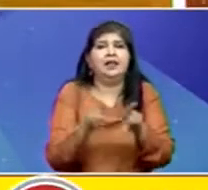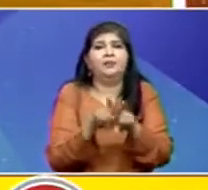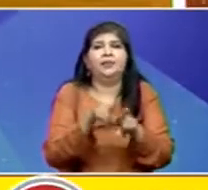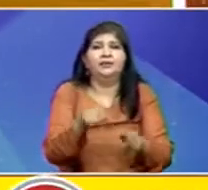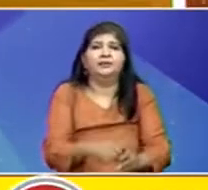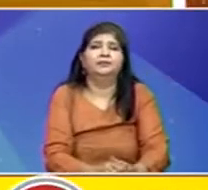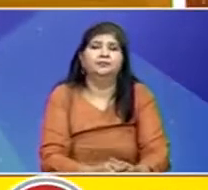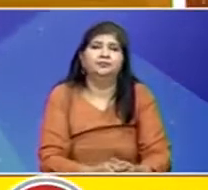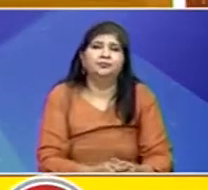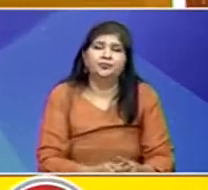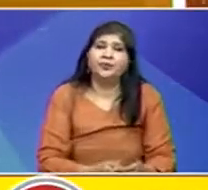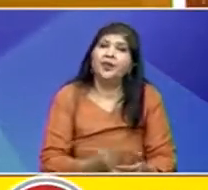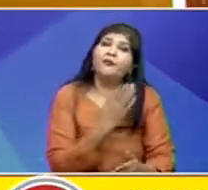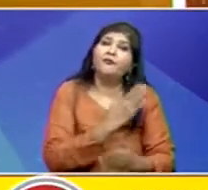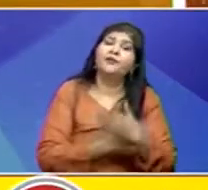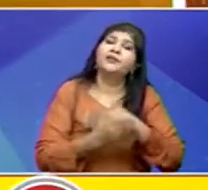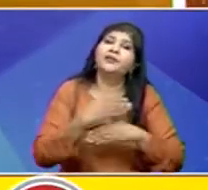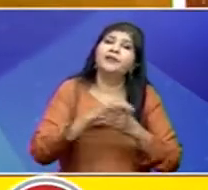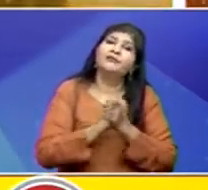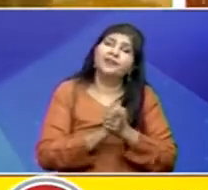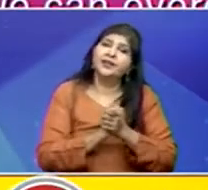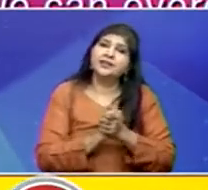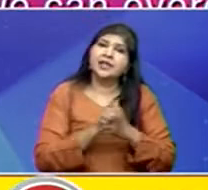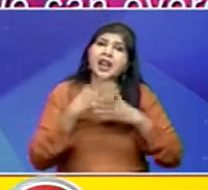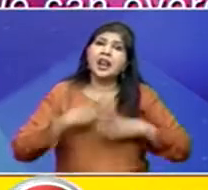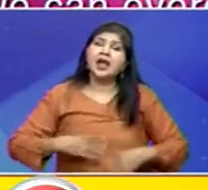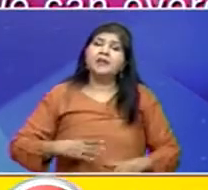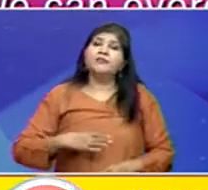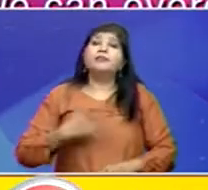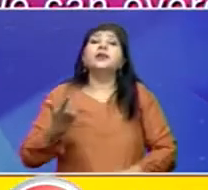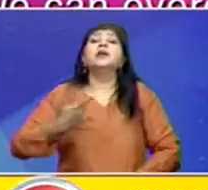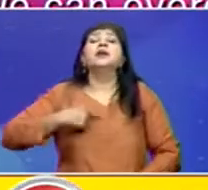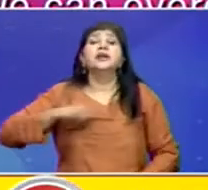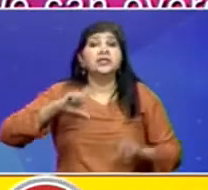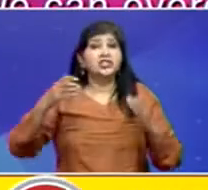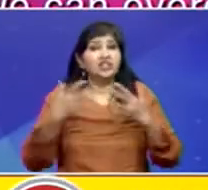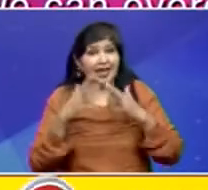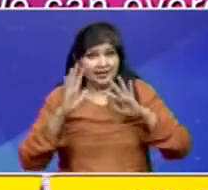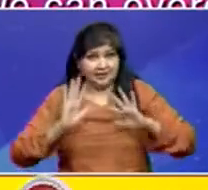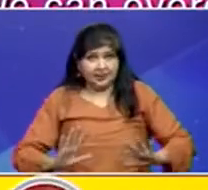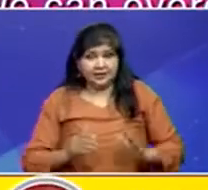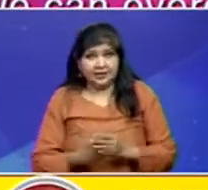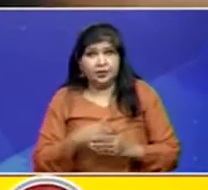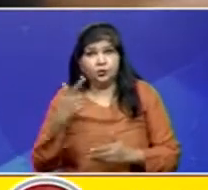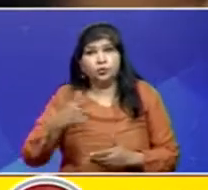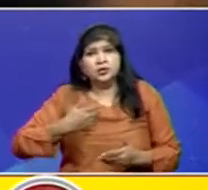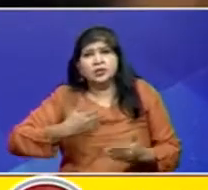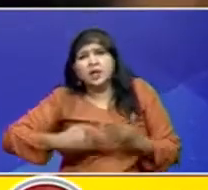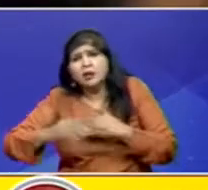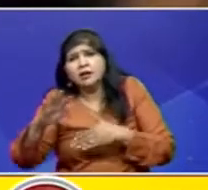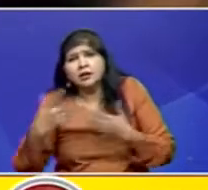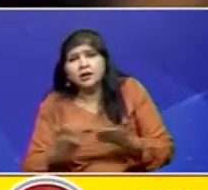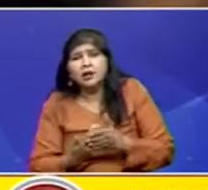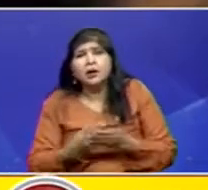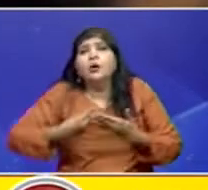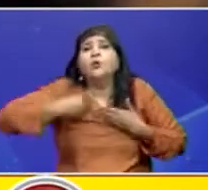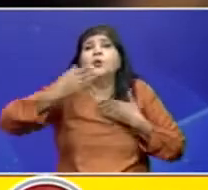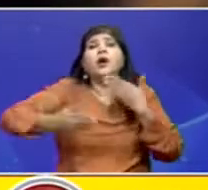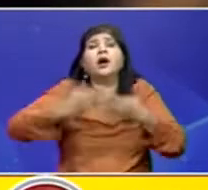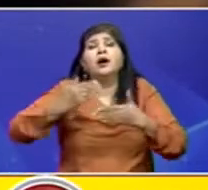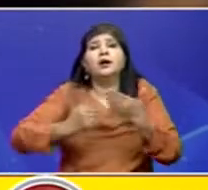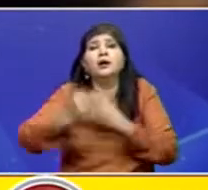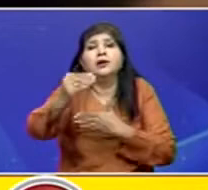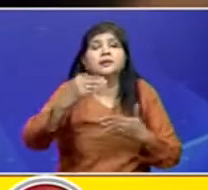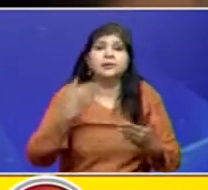दिव्यांग साथिय के जीवन में कैसी चुनोतियां होती हैं उनसे निकल कर वो कहां तक